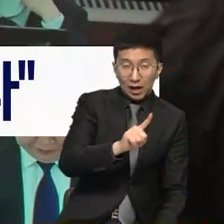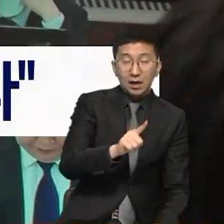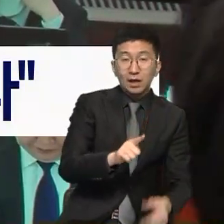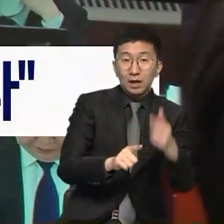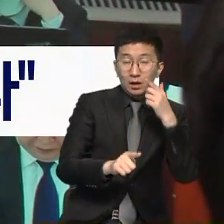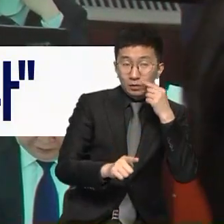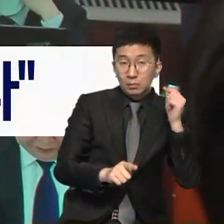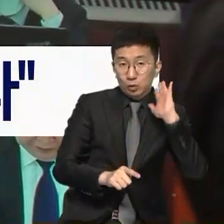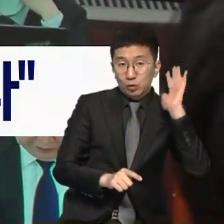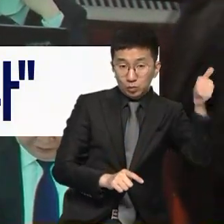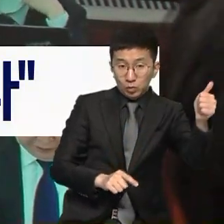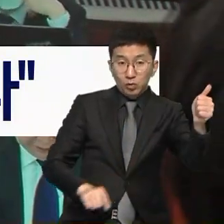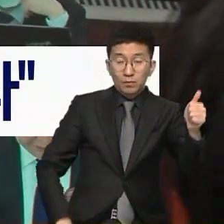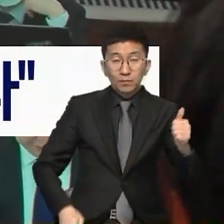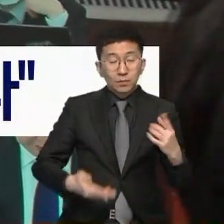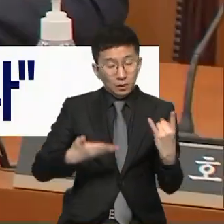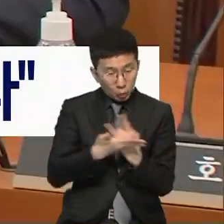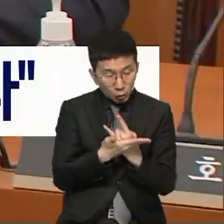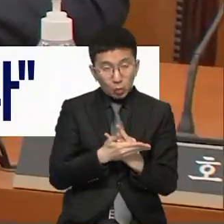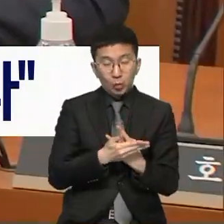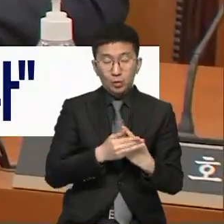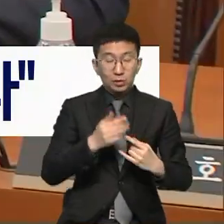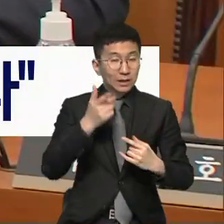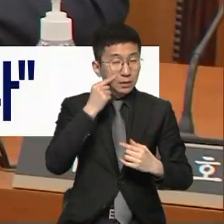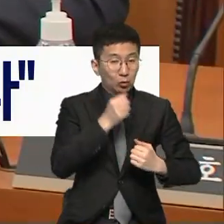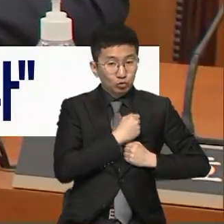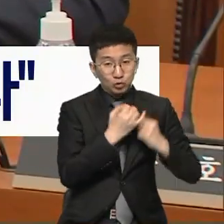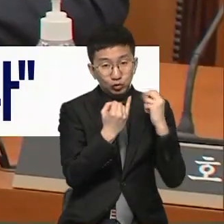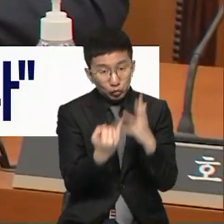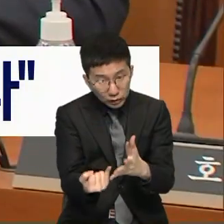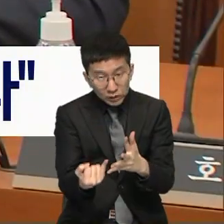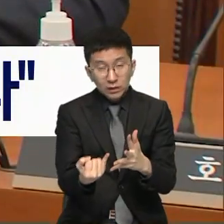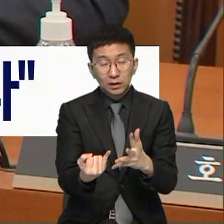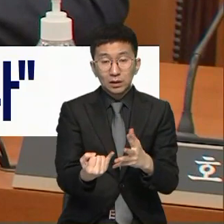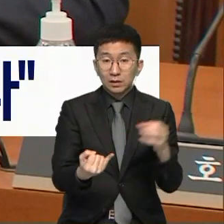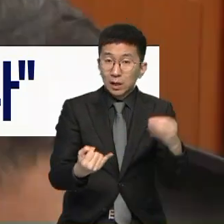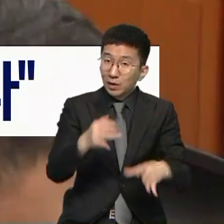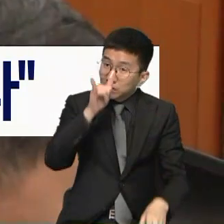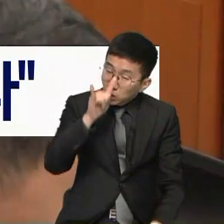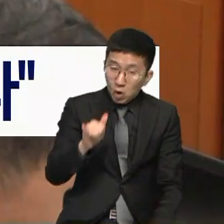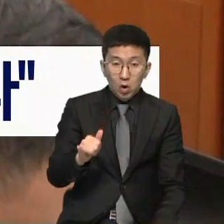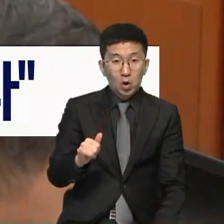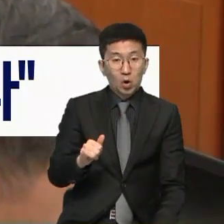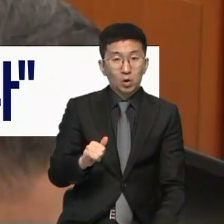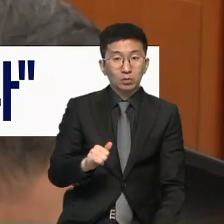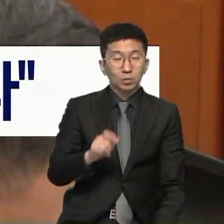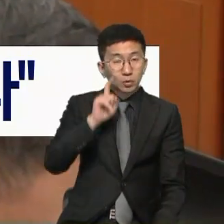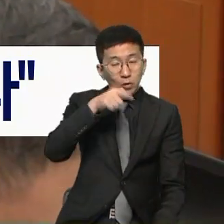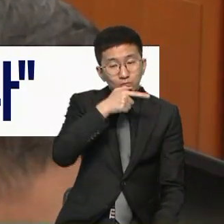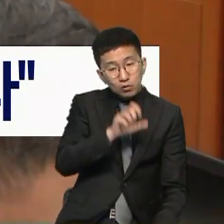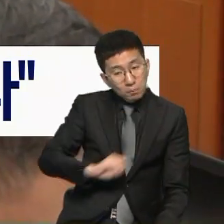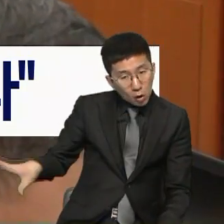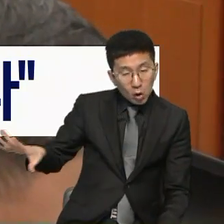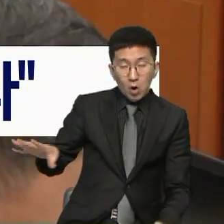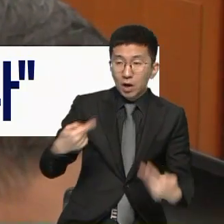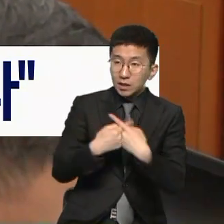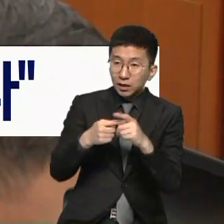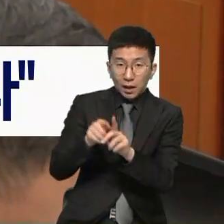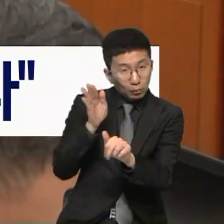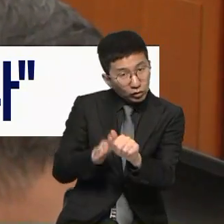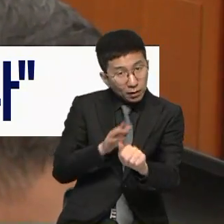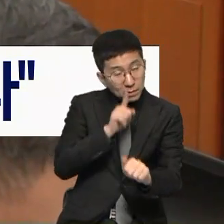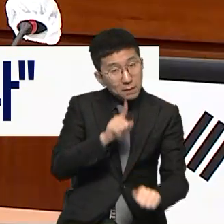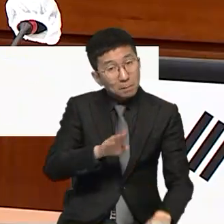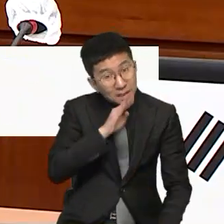위안부 언급을 한 건지 후쿠시마 원전 오염수 방출을 양해해달라고 언급한 게 맞는지 진실을 밝히라고